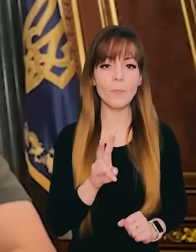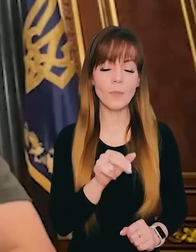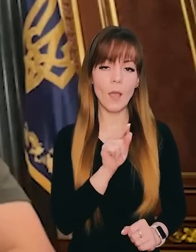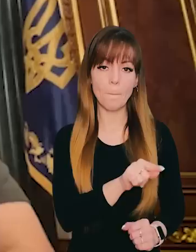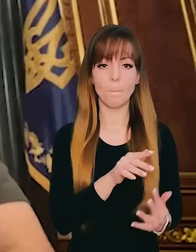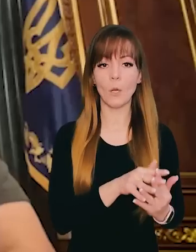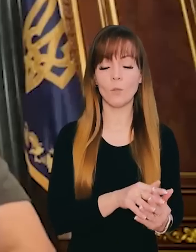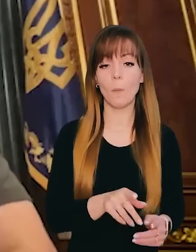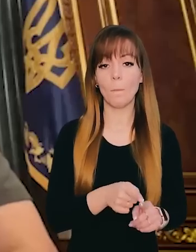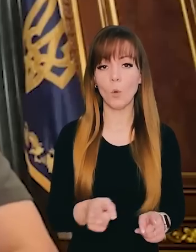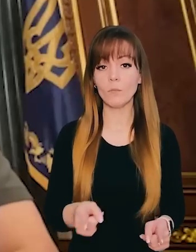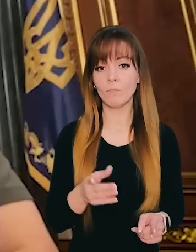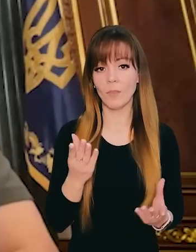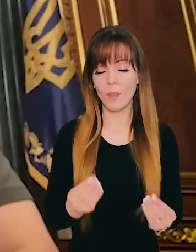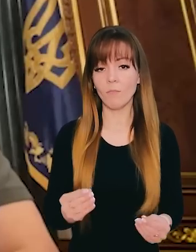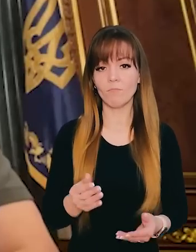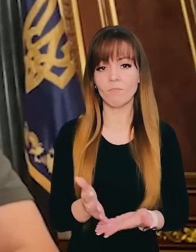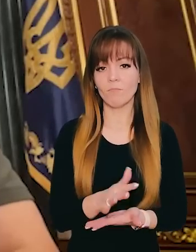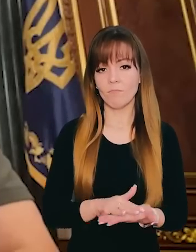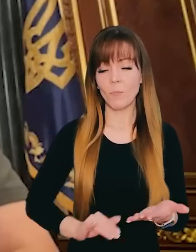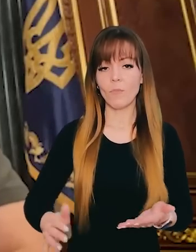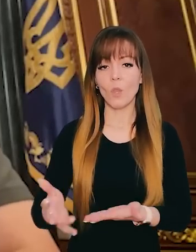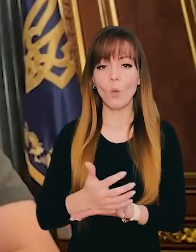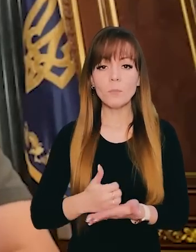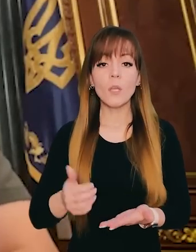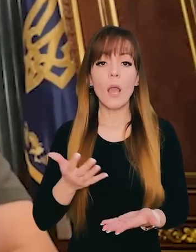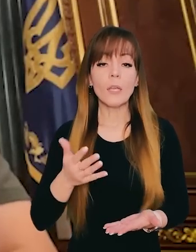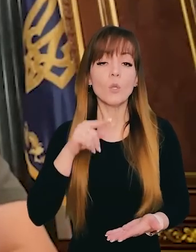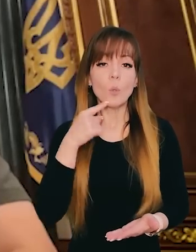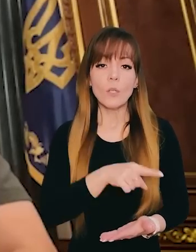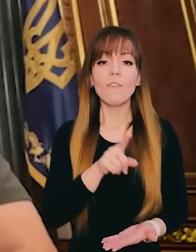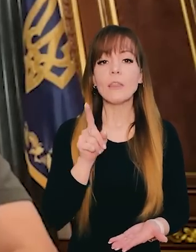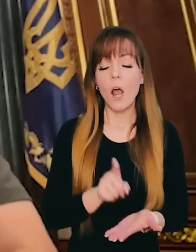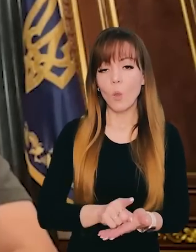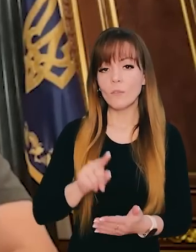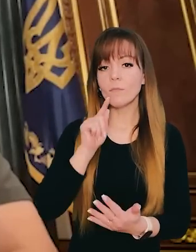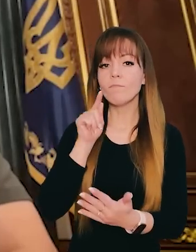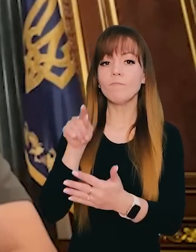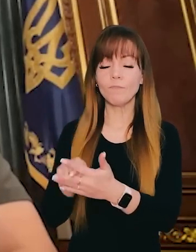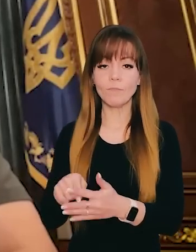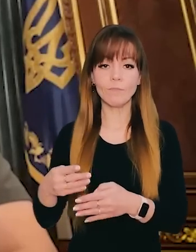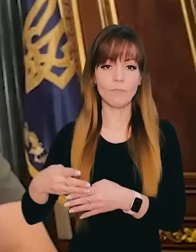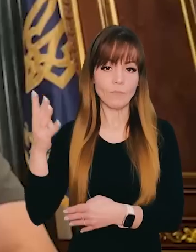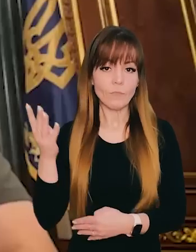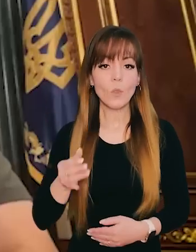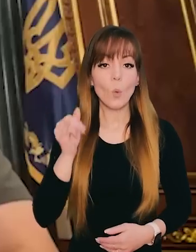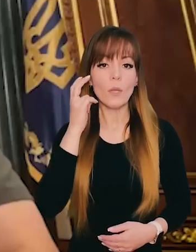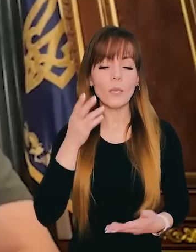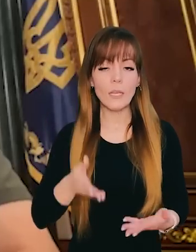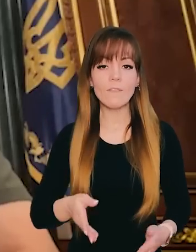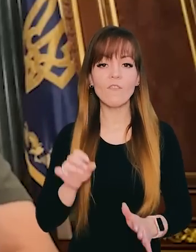протягом усього дня триває розбір Завалів у тих місцях куди російський терористам все ж таки вдалося сьогодні